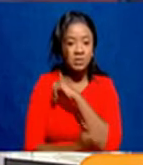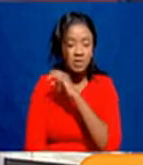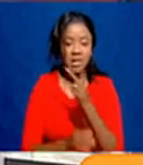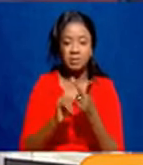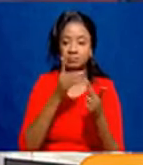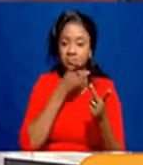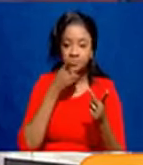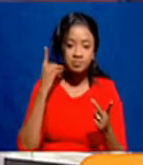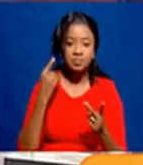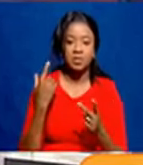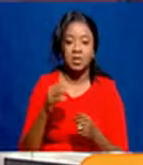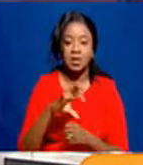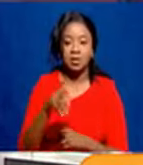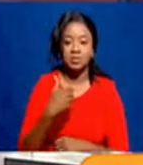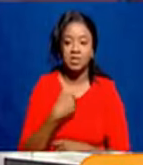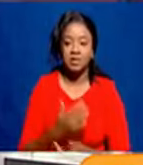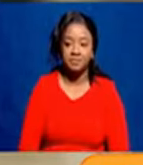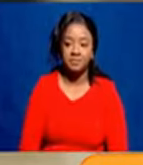ukame katika kaunti hiyo.